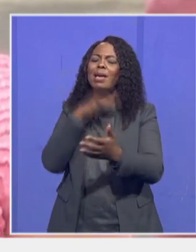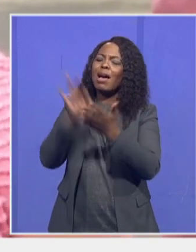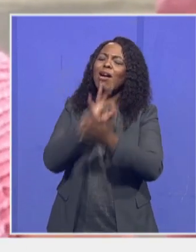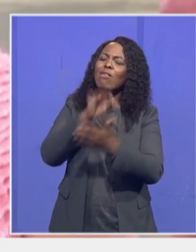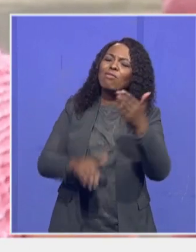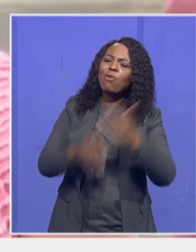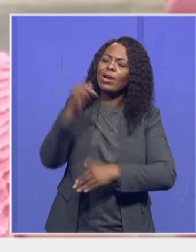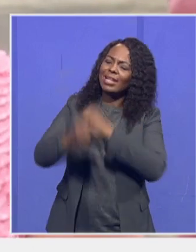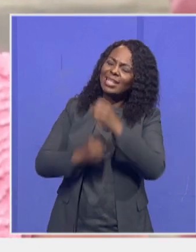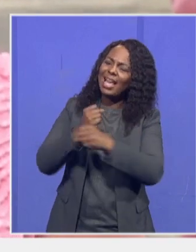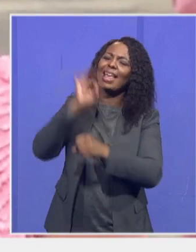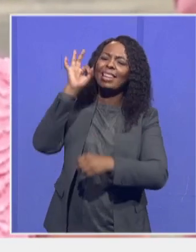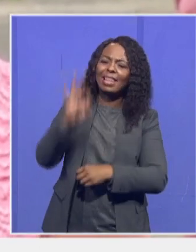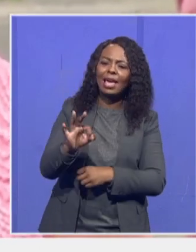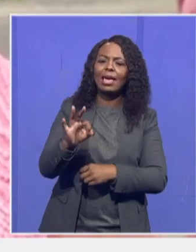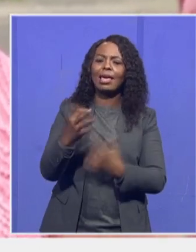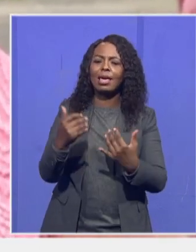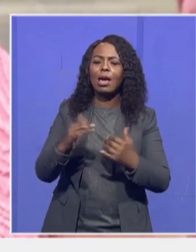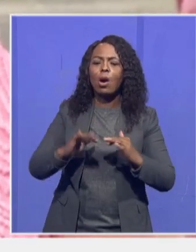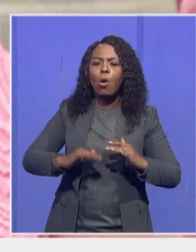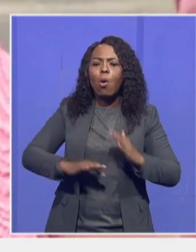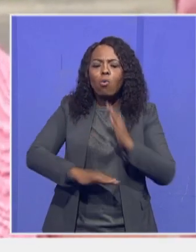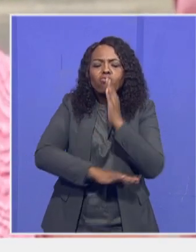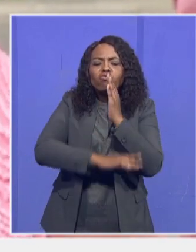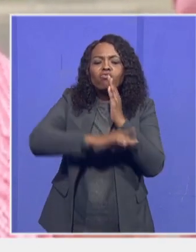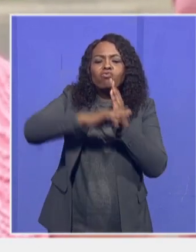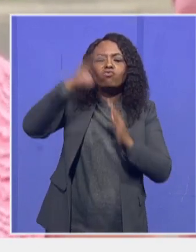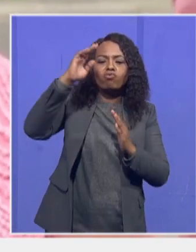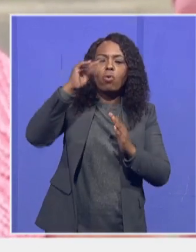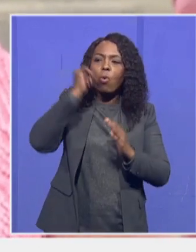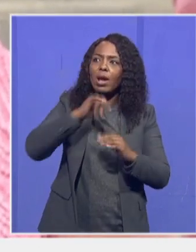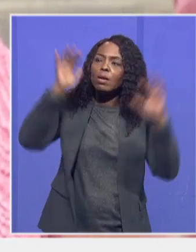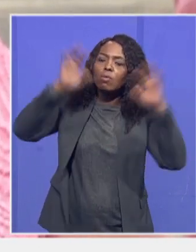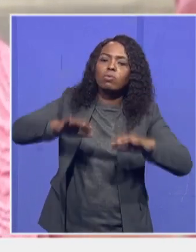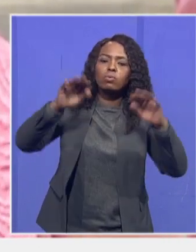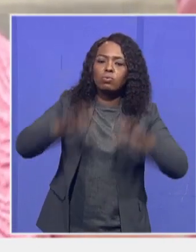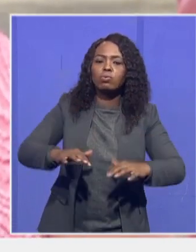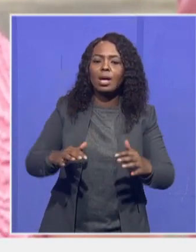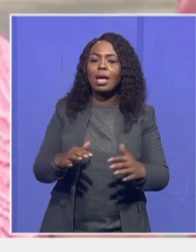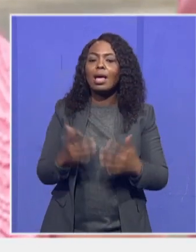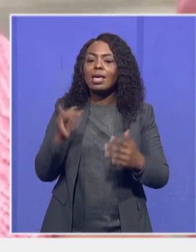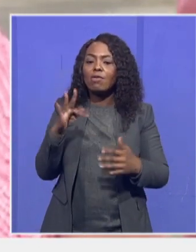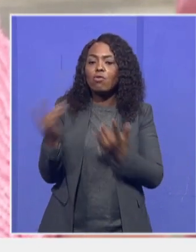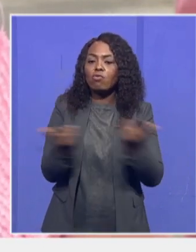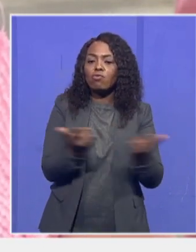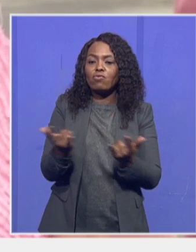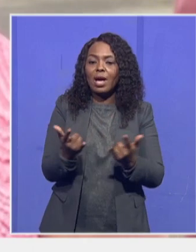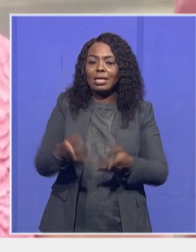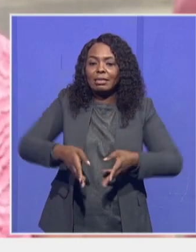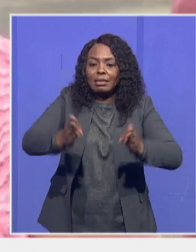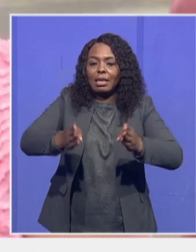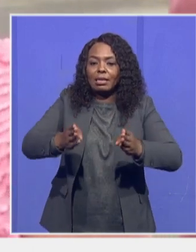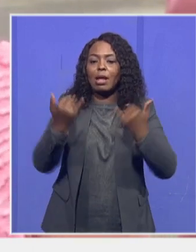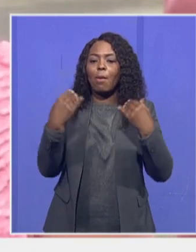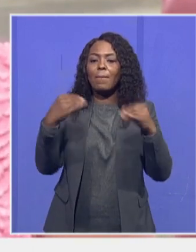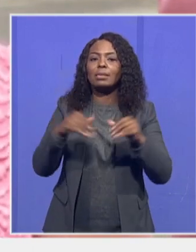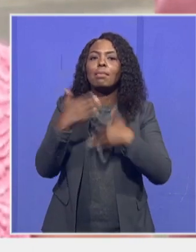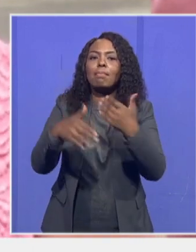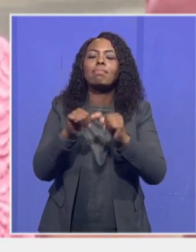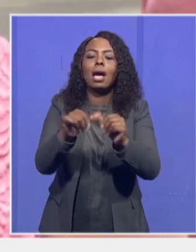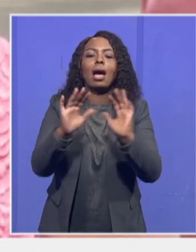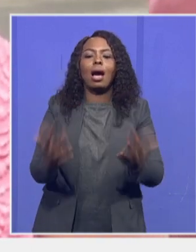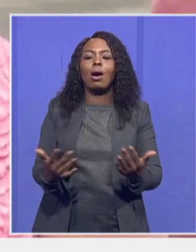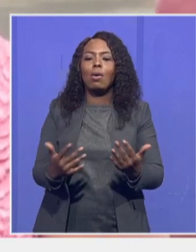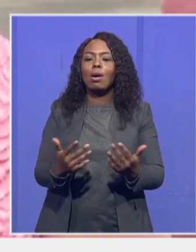lo besho amanzi lokho ephumile kule ndawo, and abadayisa la emgwaqeni kumanje balambile abantu abakhona ukwenza amabhizinisi ukuze bakwazi ukondla imindeni